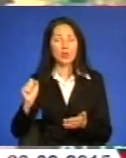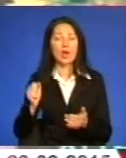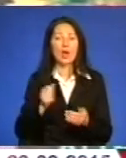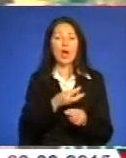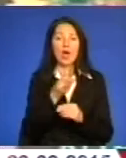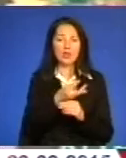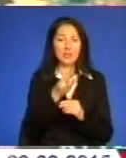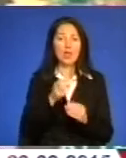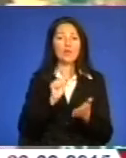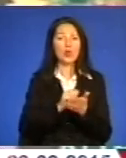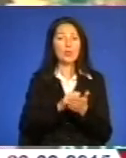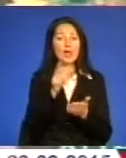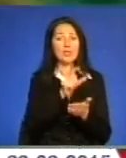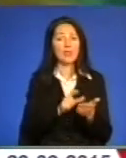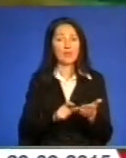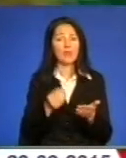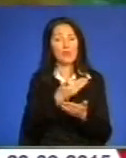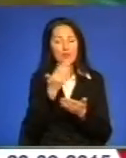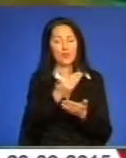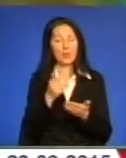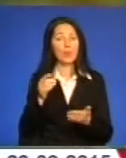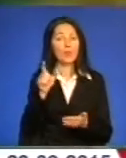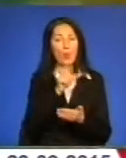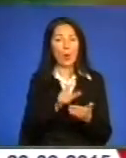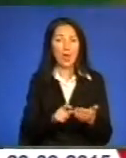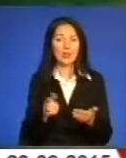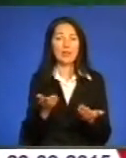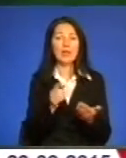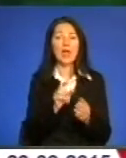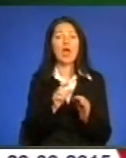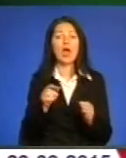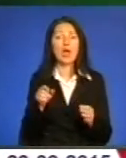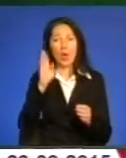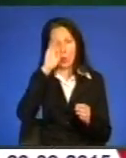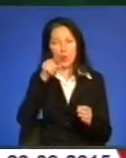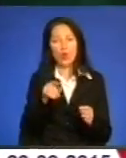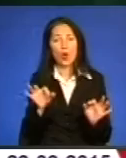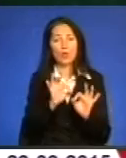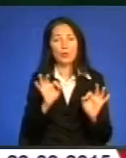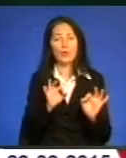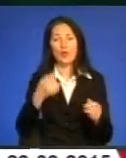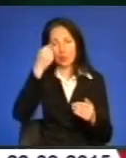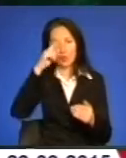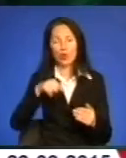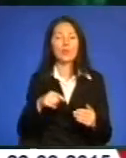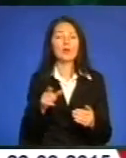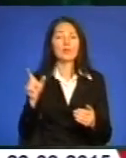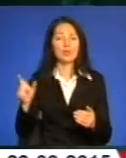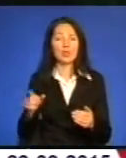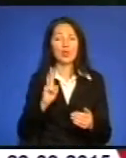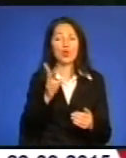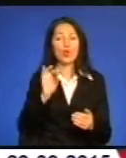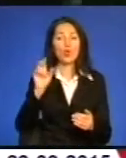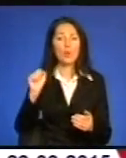біографічний фільм про поета, де про нього розповідають відомі суспільні діячі Левко Крупа, Ярослав Сачко, Павло